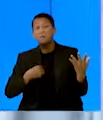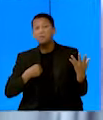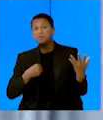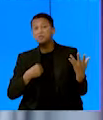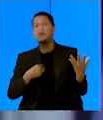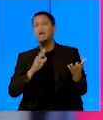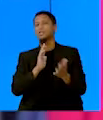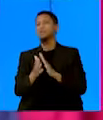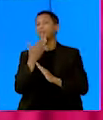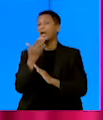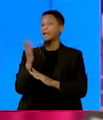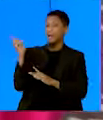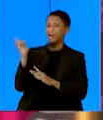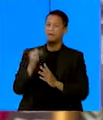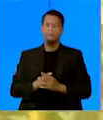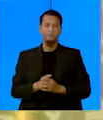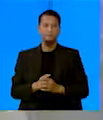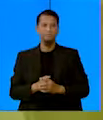yuk.